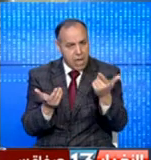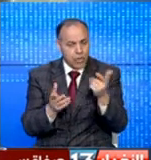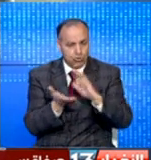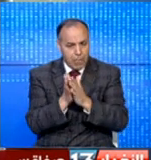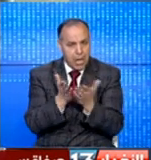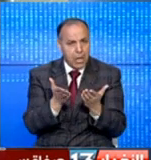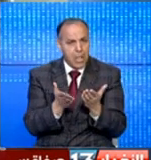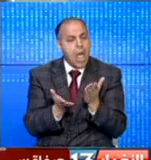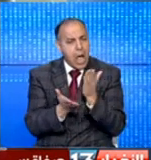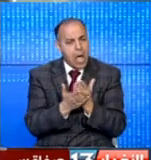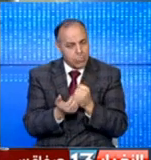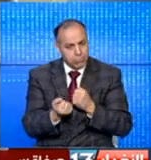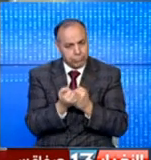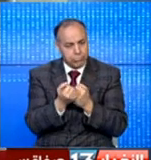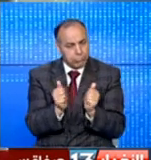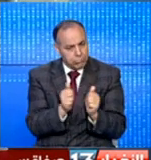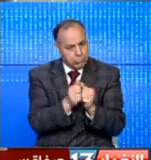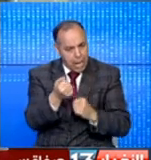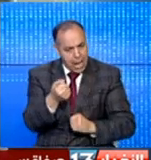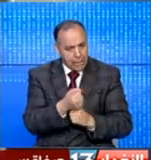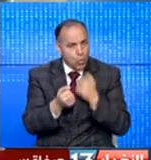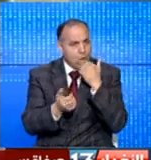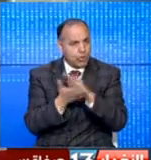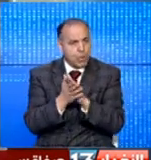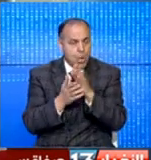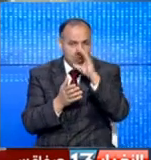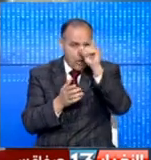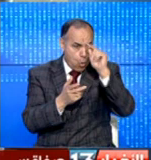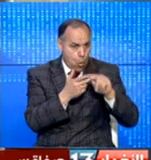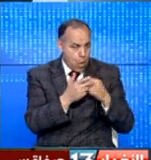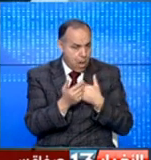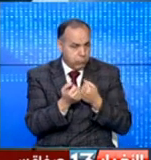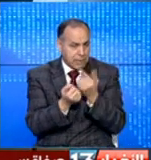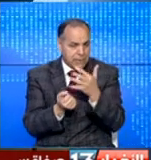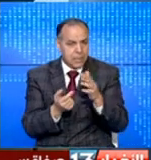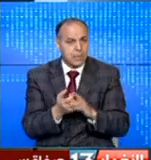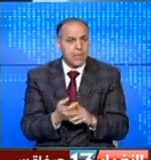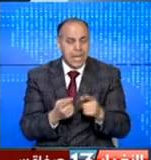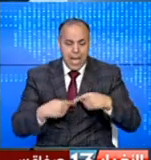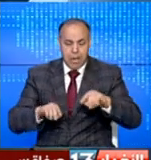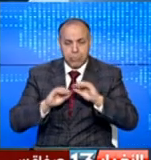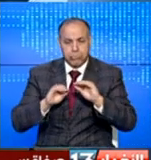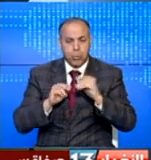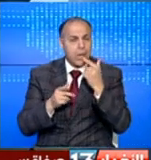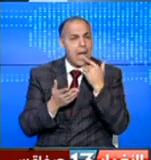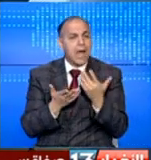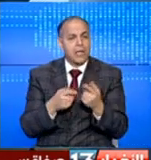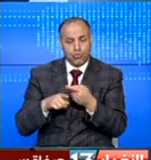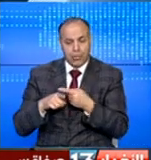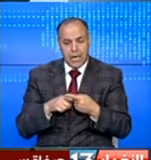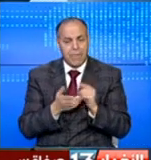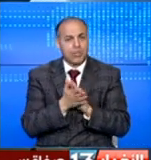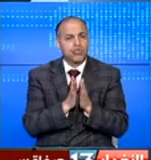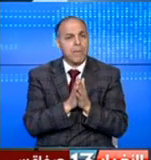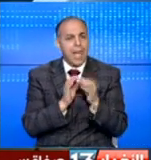جمعية تستحق منا باش نوقفوا معها. هؤلاء السفراء مش يكونوا تليم ذات. هذه الحلقة التكوينية هي ثمرة شراكة بين